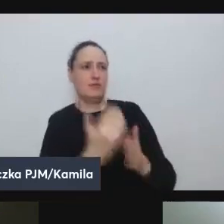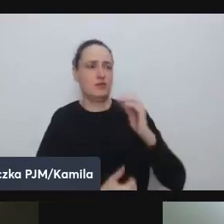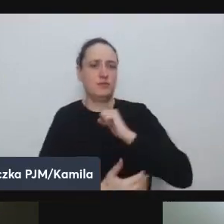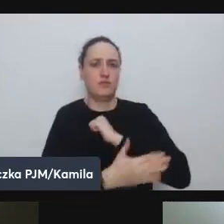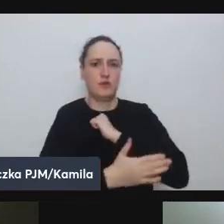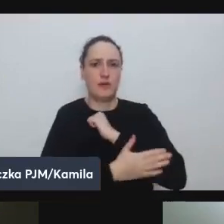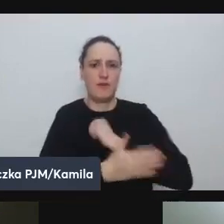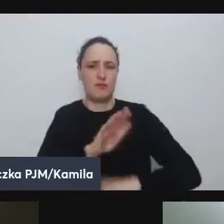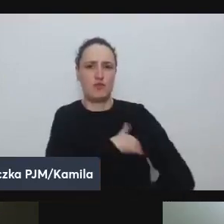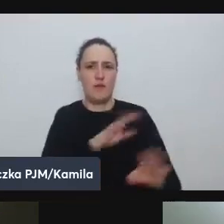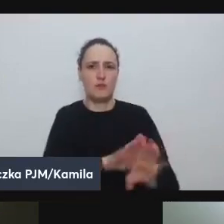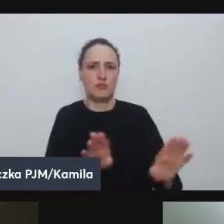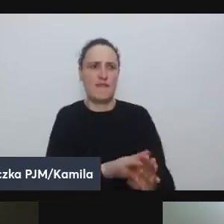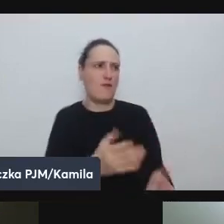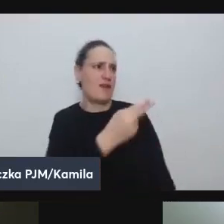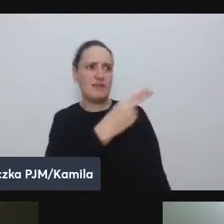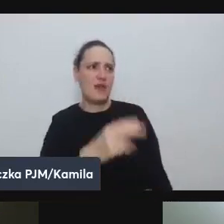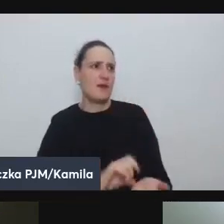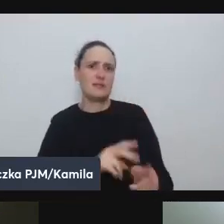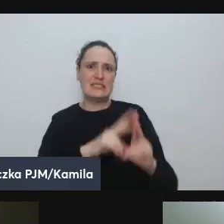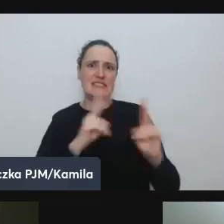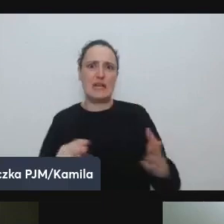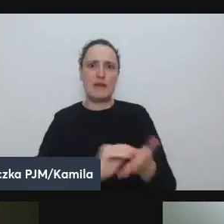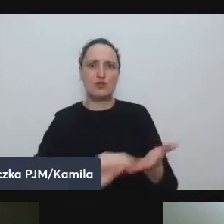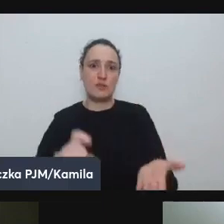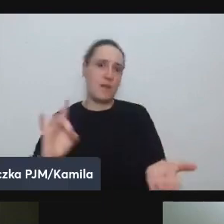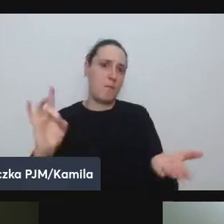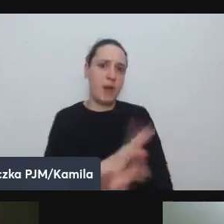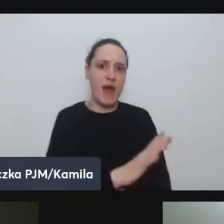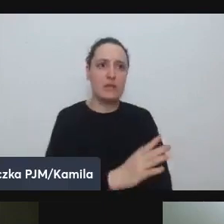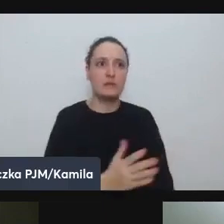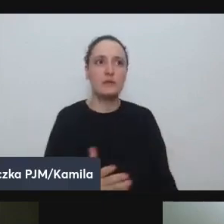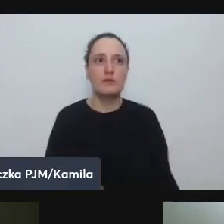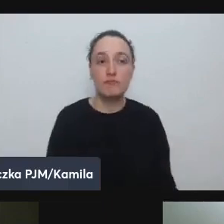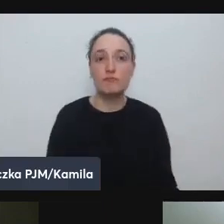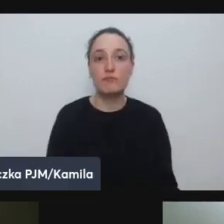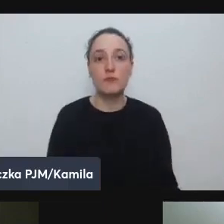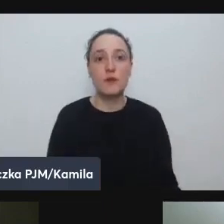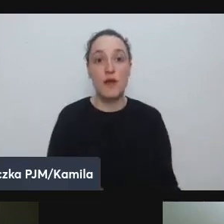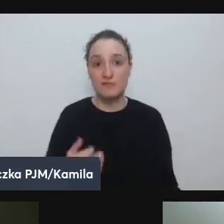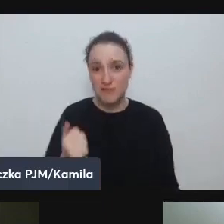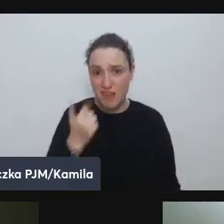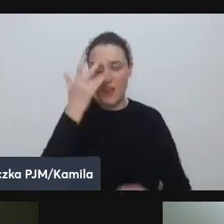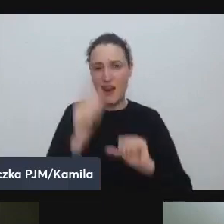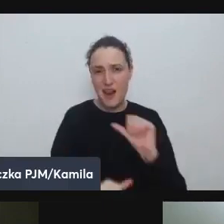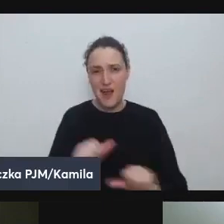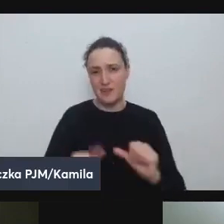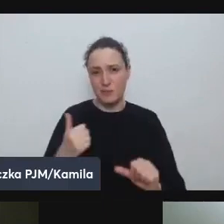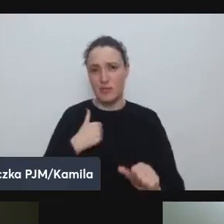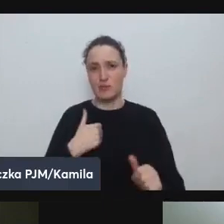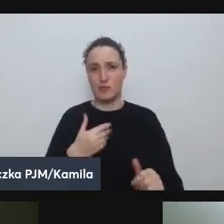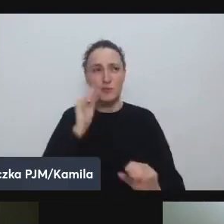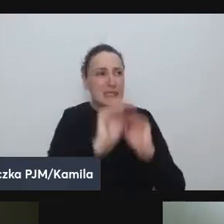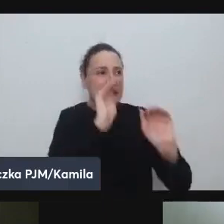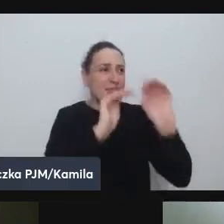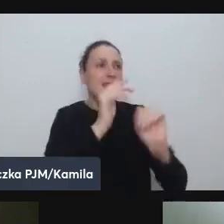szkół podstawowych wylatuje temat cyklu menstruacyjnego, kiedy przez wiele lat trąbiłyśmy o tym, że za mało